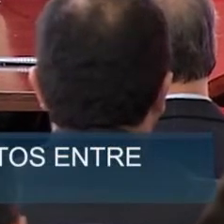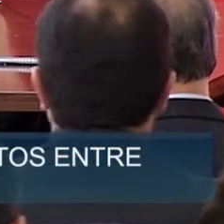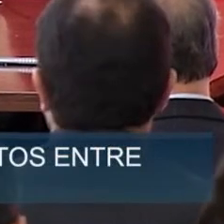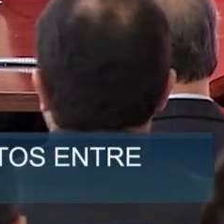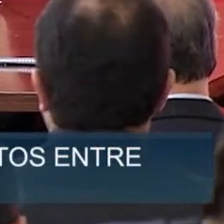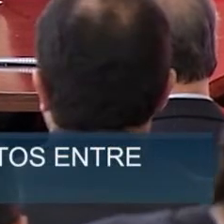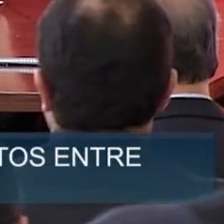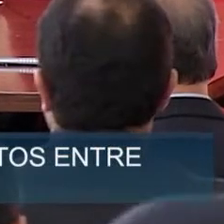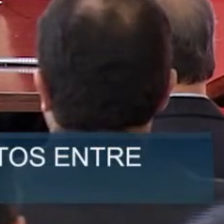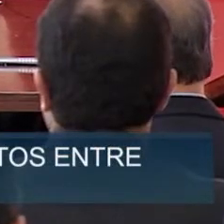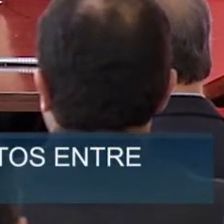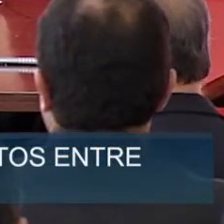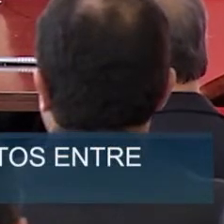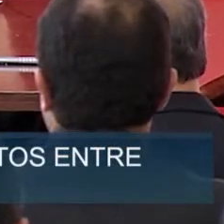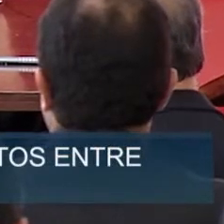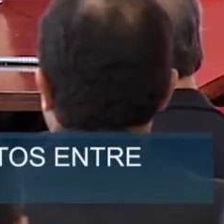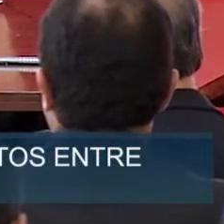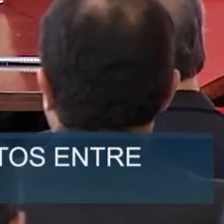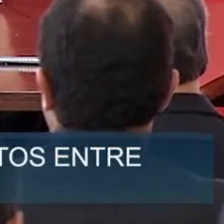基础设施、交通、农业、能源、矿产、科技、贸易等等.